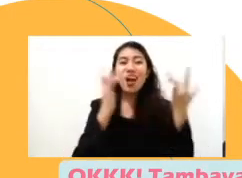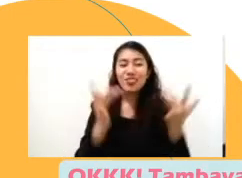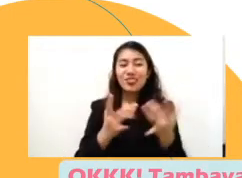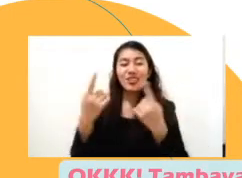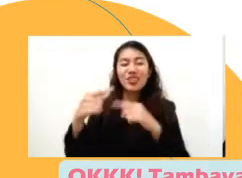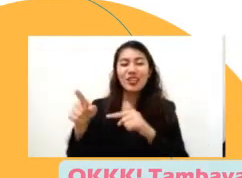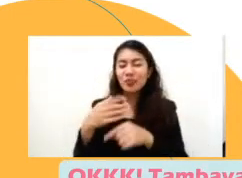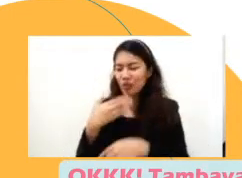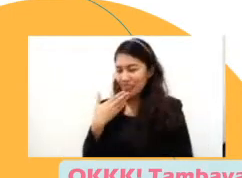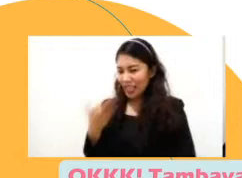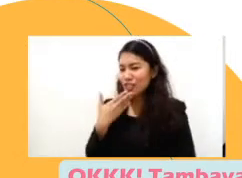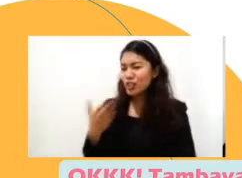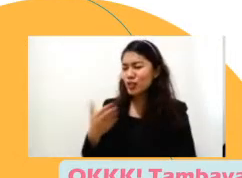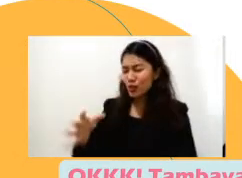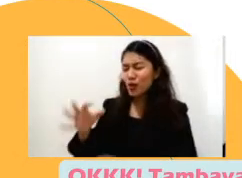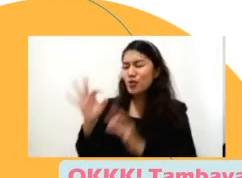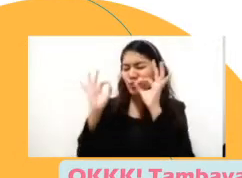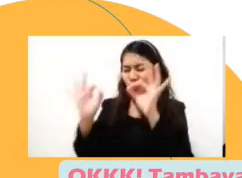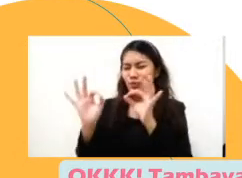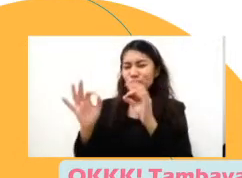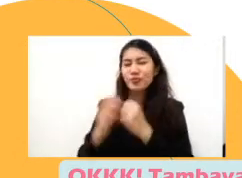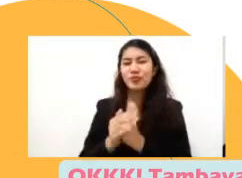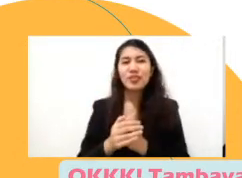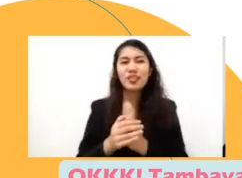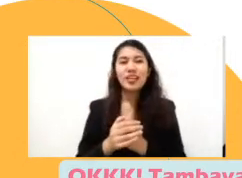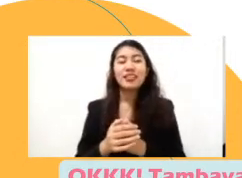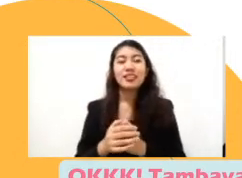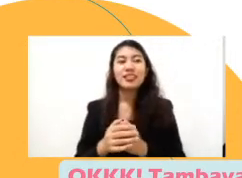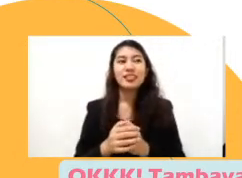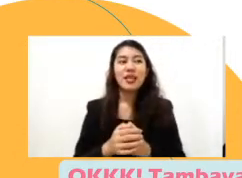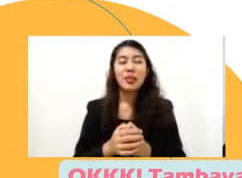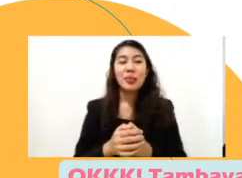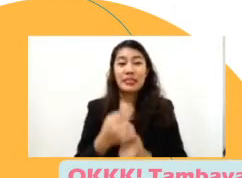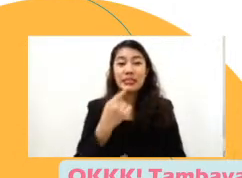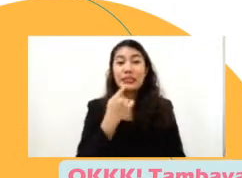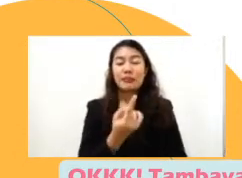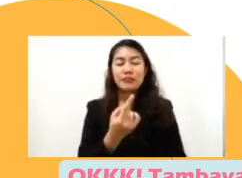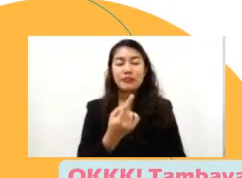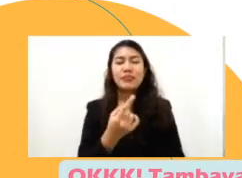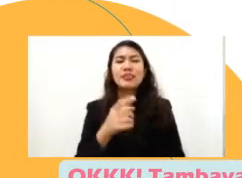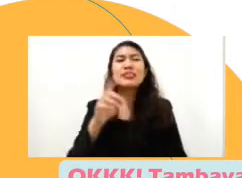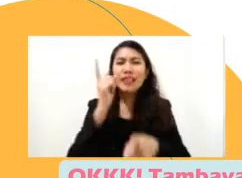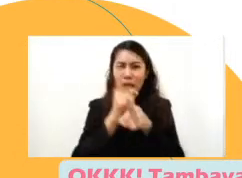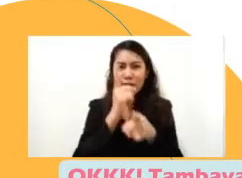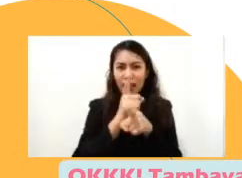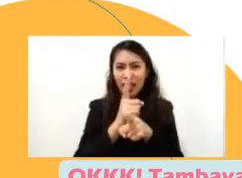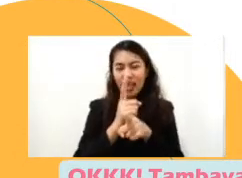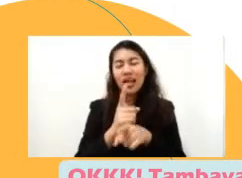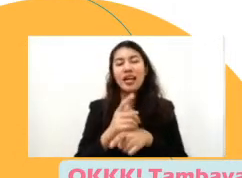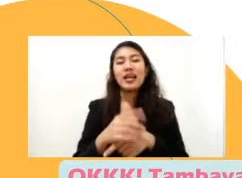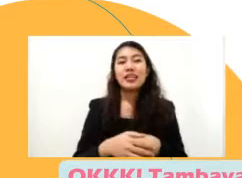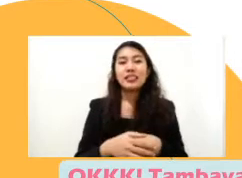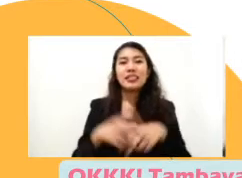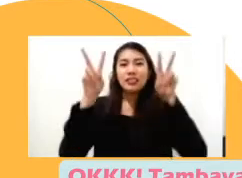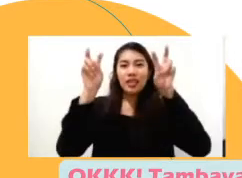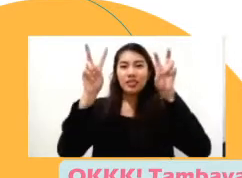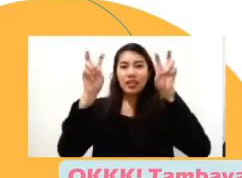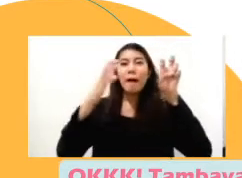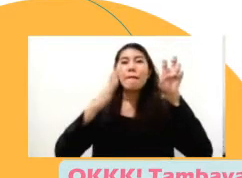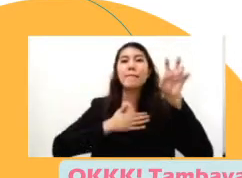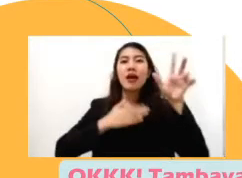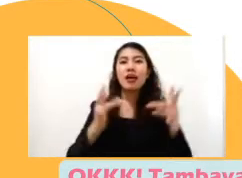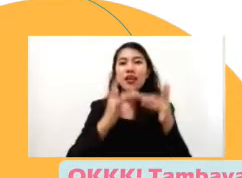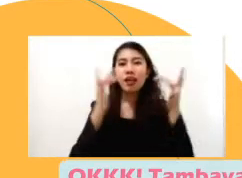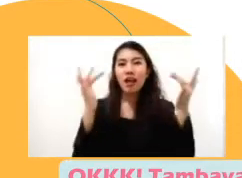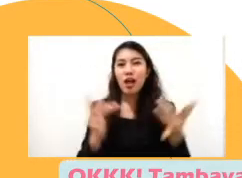contribution. Ganda. Halimbawa yung my heart will go on. O, balikan natin. Sabi dito, ano, nagbibigay ng pakiramdam. Di ba? Kung maaalala